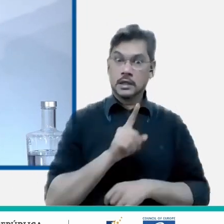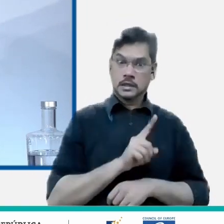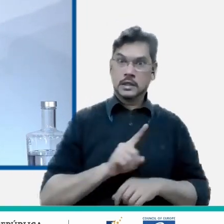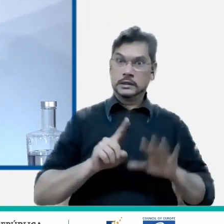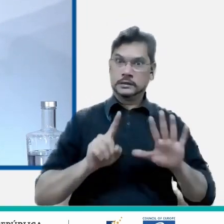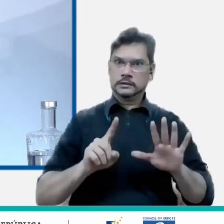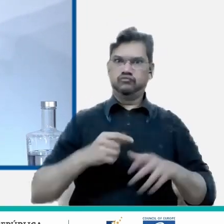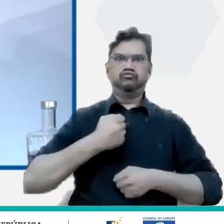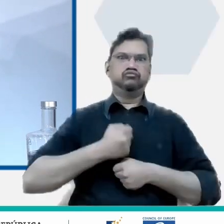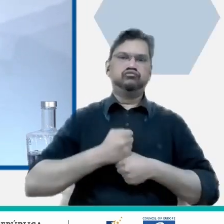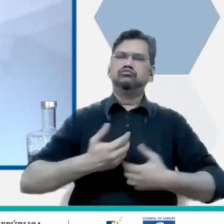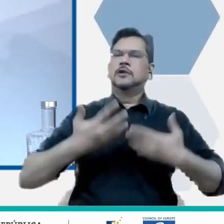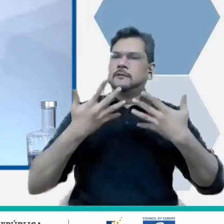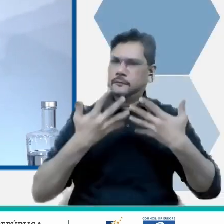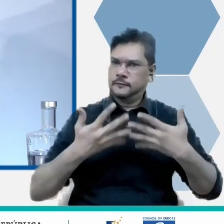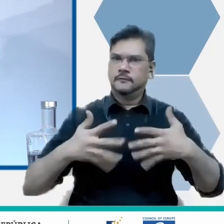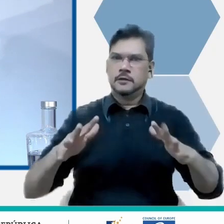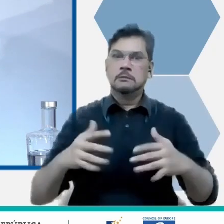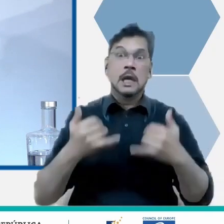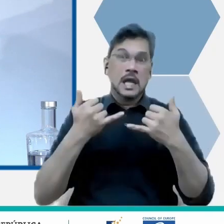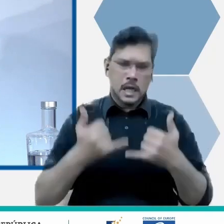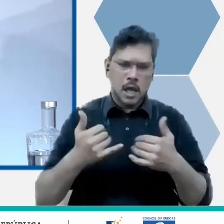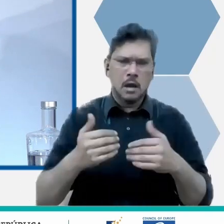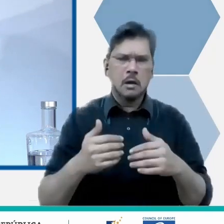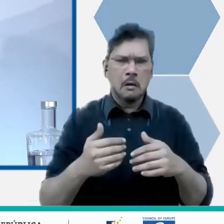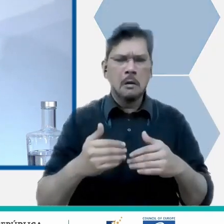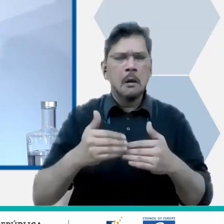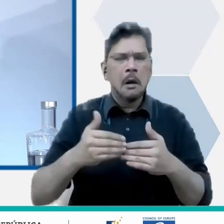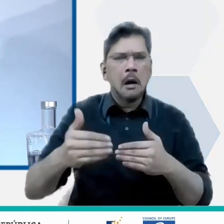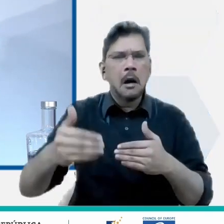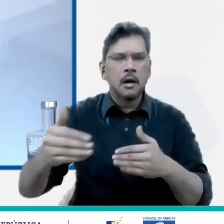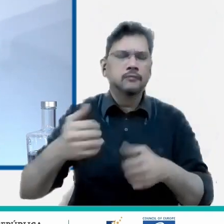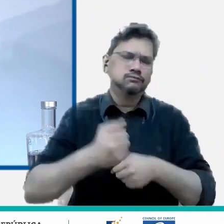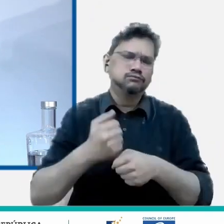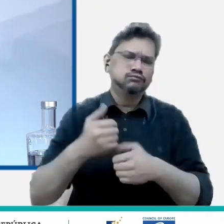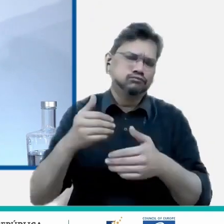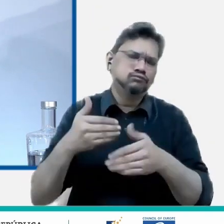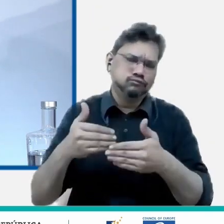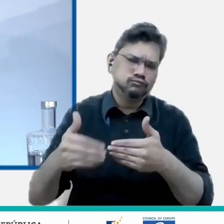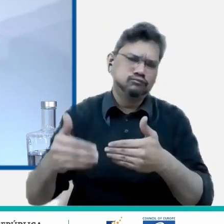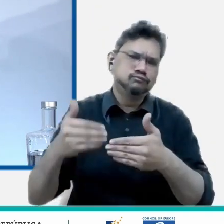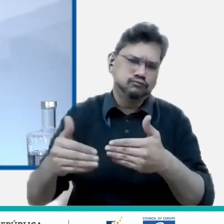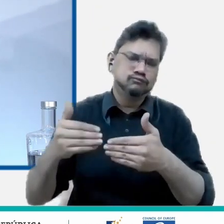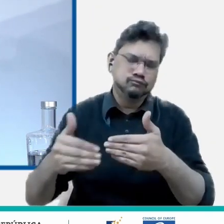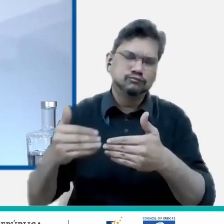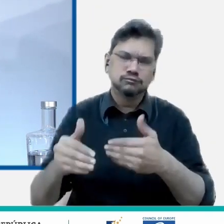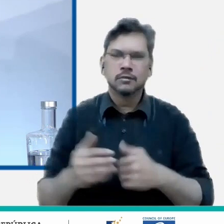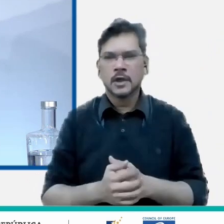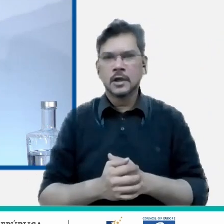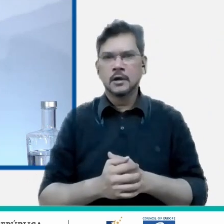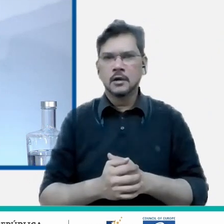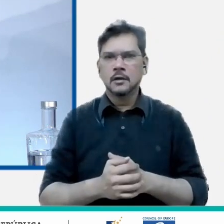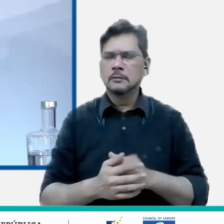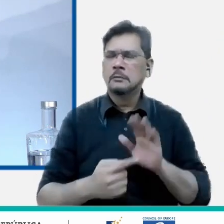Это первое, это единая информационная управляющая система Кыргызской Республики, которая включает в себя три компонента. Это